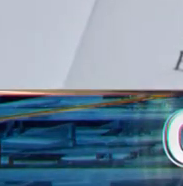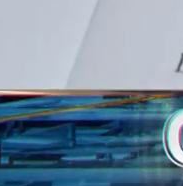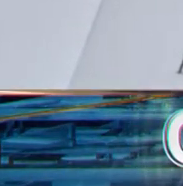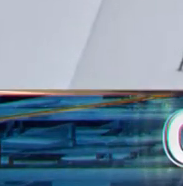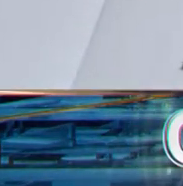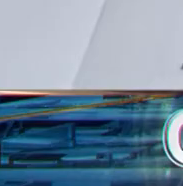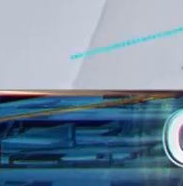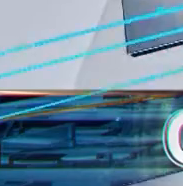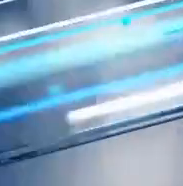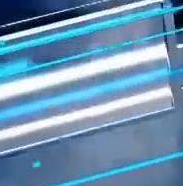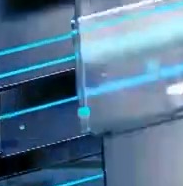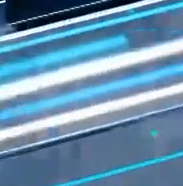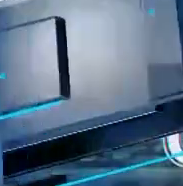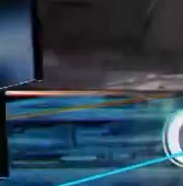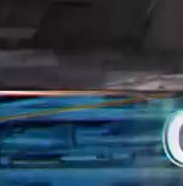написал.